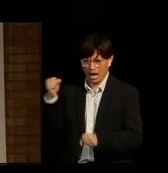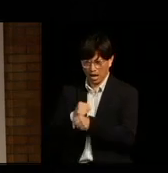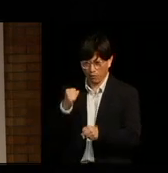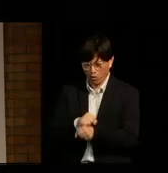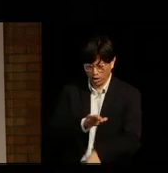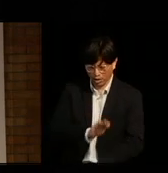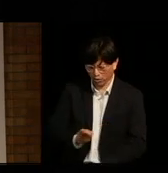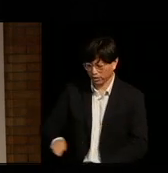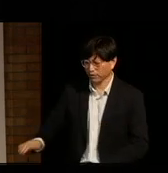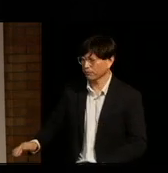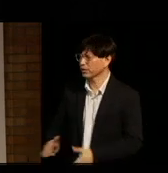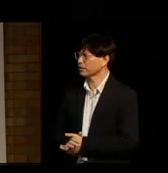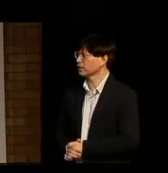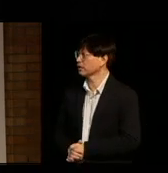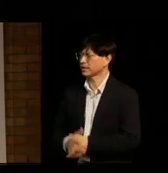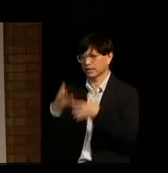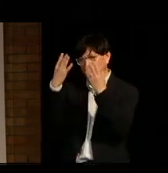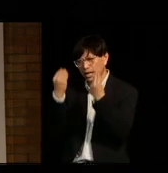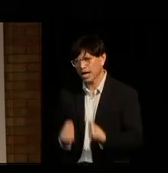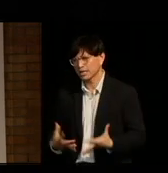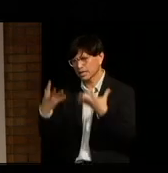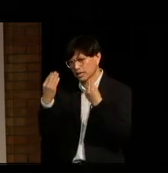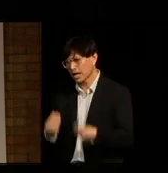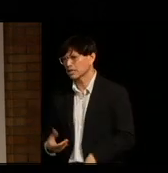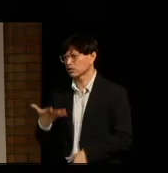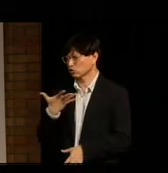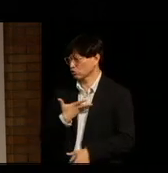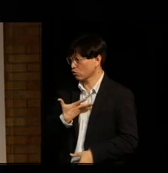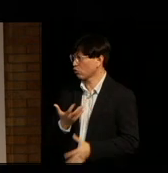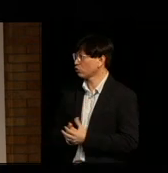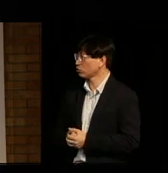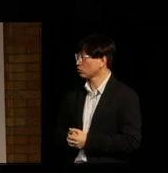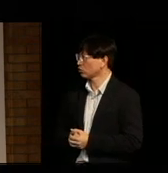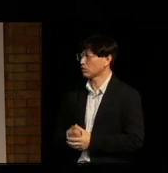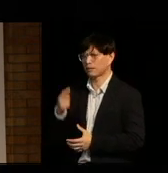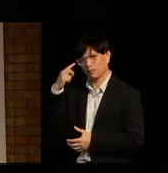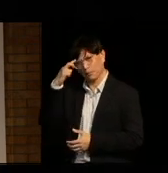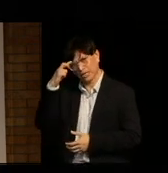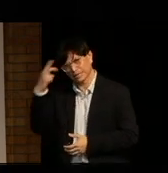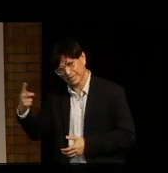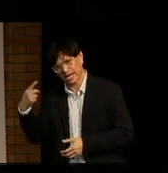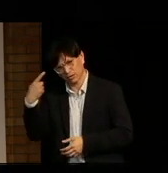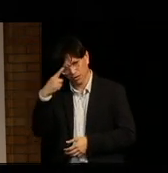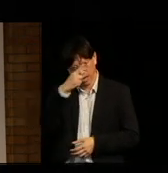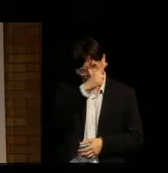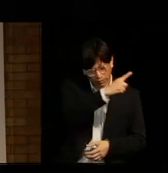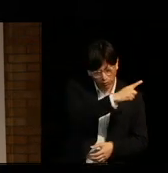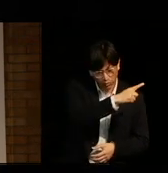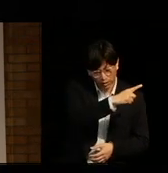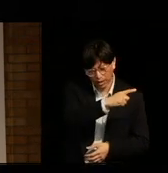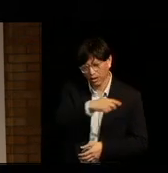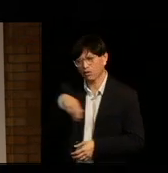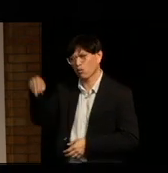e e tanti sono anche molto consapevoli della loro difficoltà e quando noi